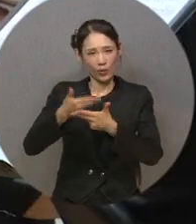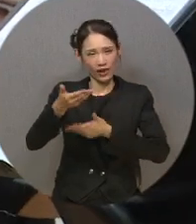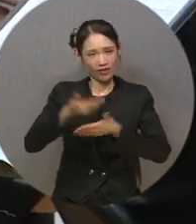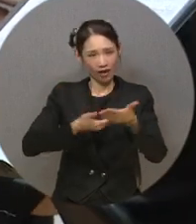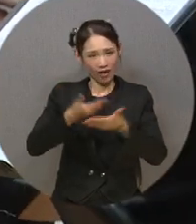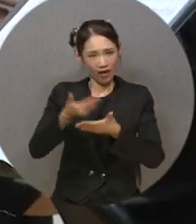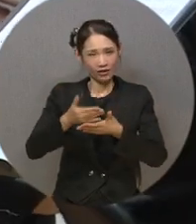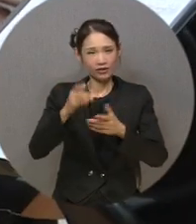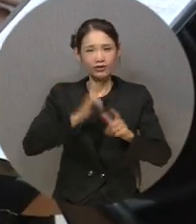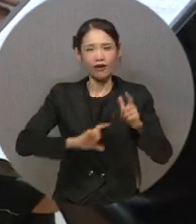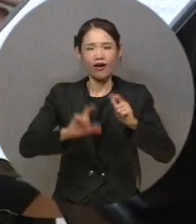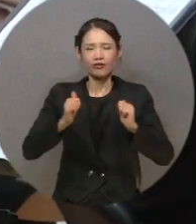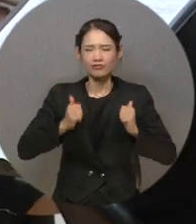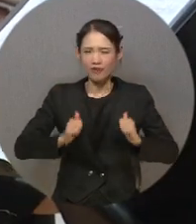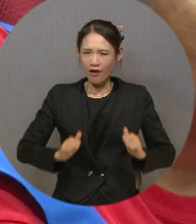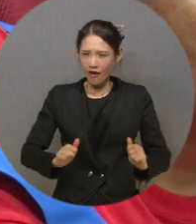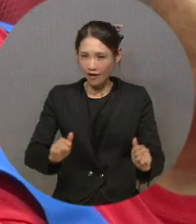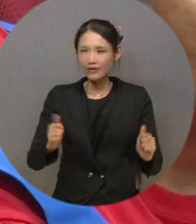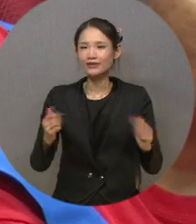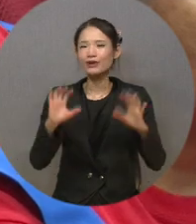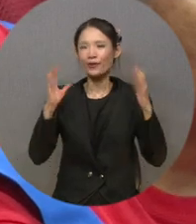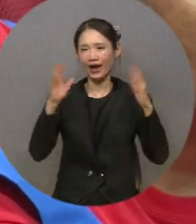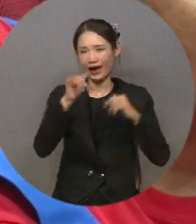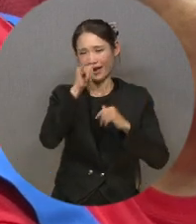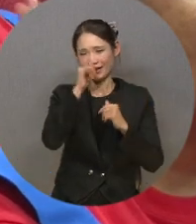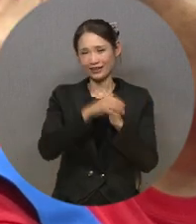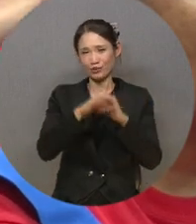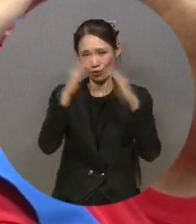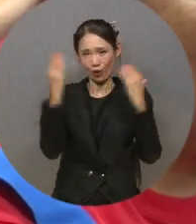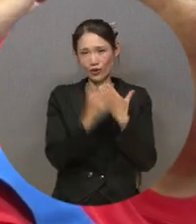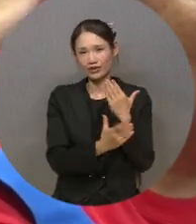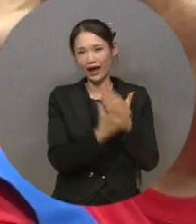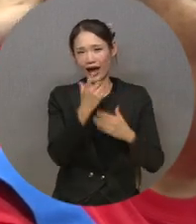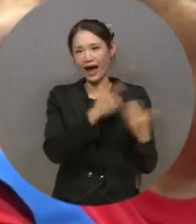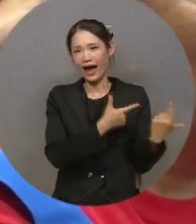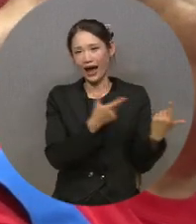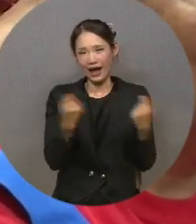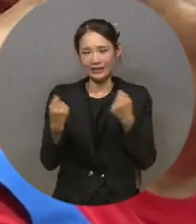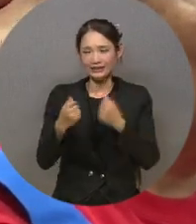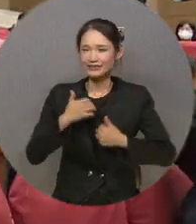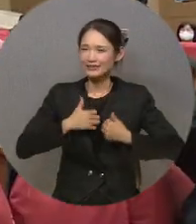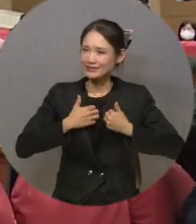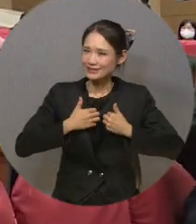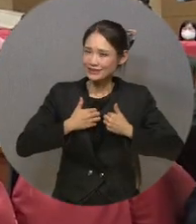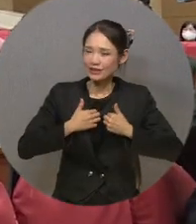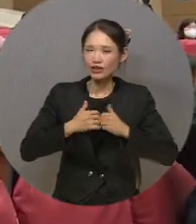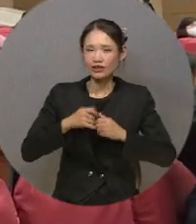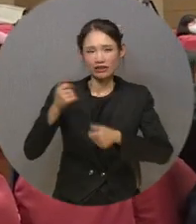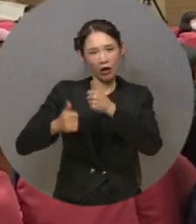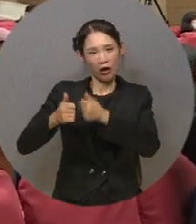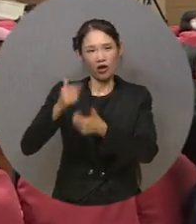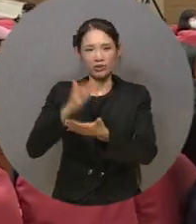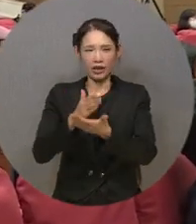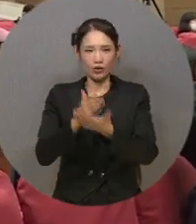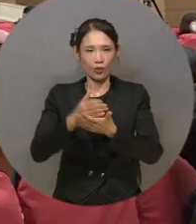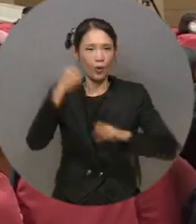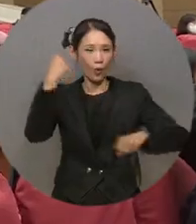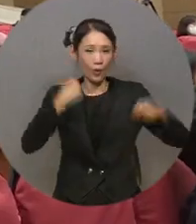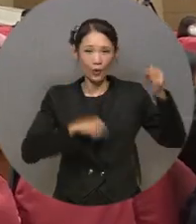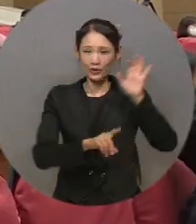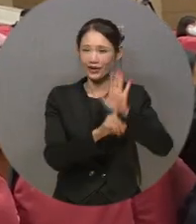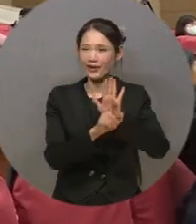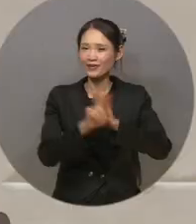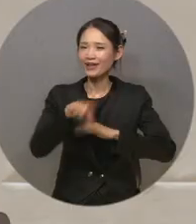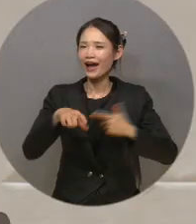대회에 열기를 더했습니다. 모두가 하나 되어 즐기는 모습이 마치 경연이 아닌 공연 현장을 연상케